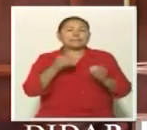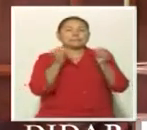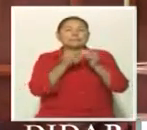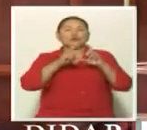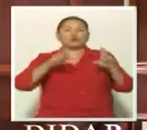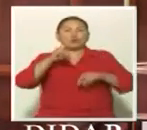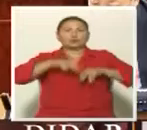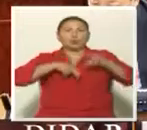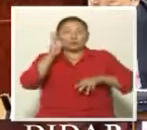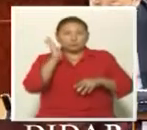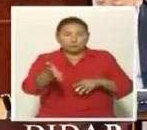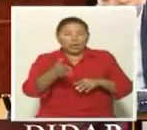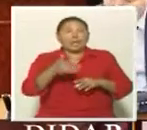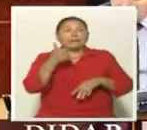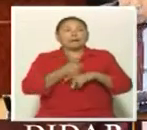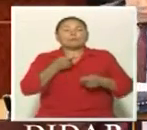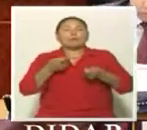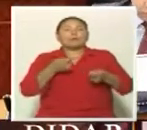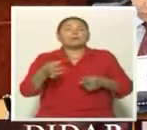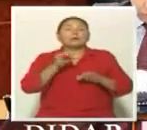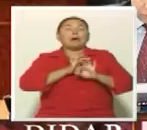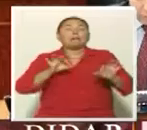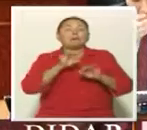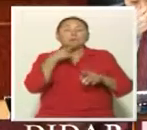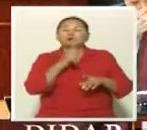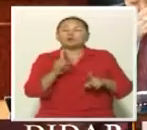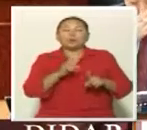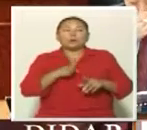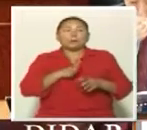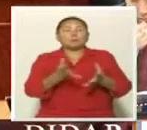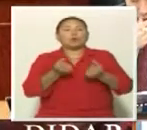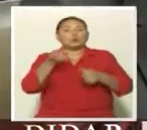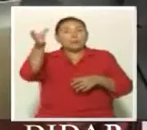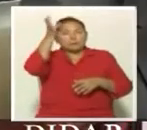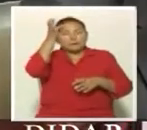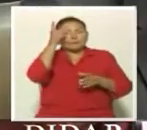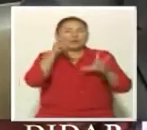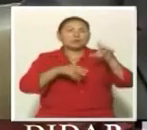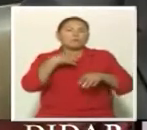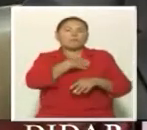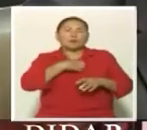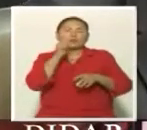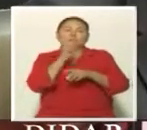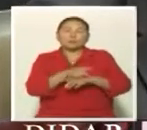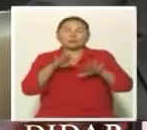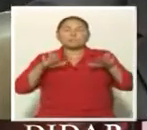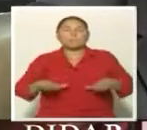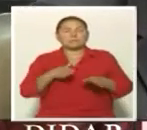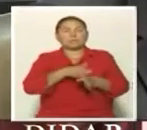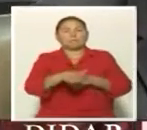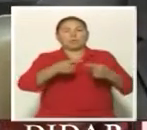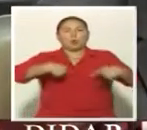10 школ таким области отметил что создание нормальных условий для получения образования является важнейшей задачей местных